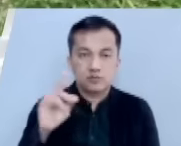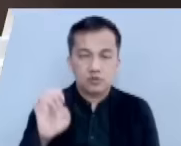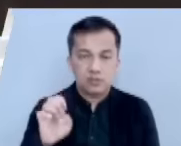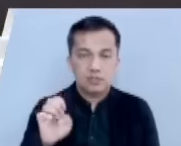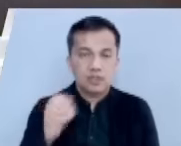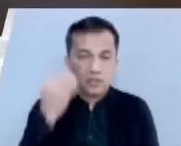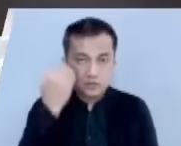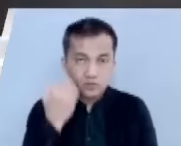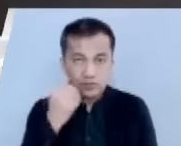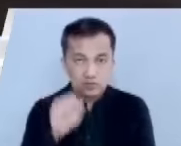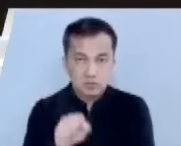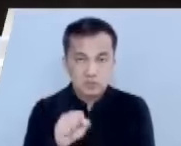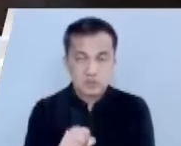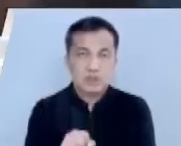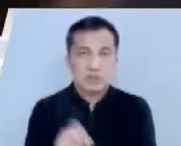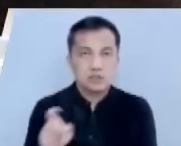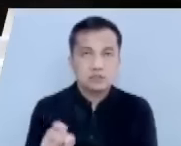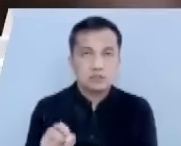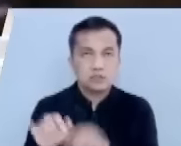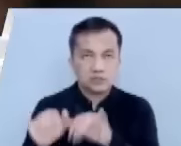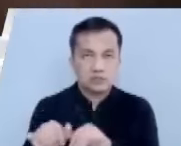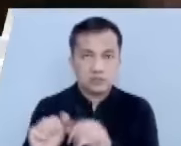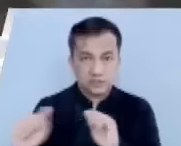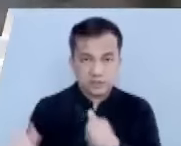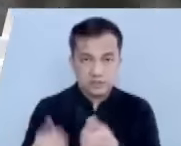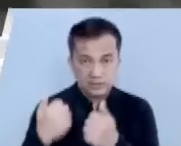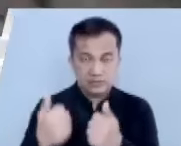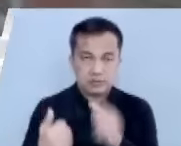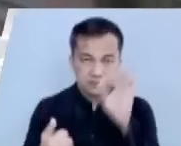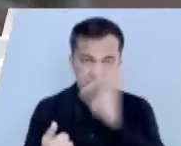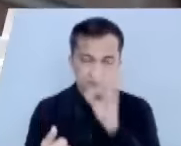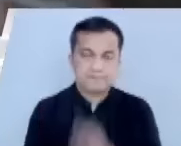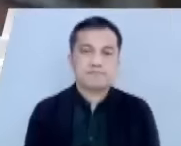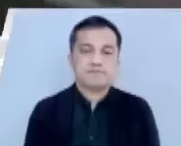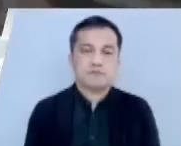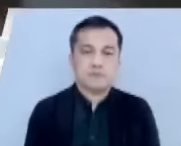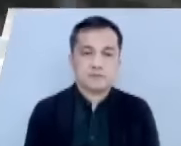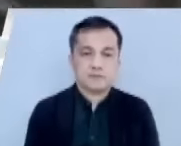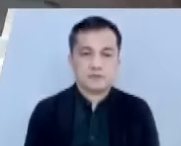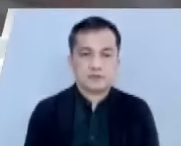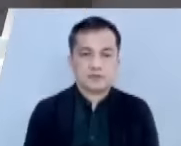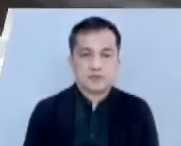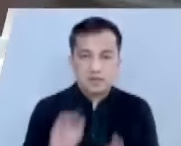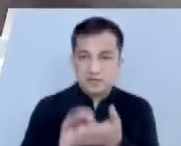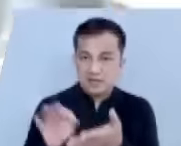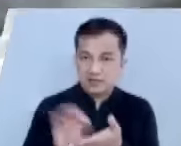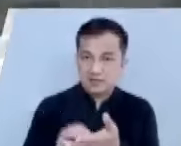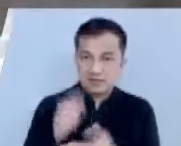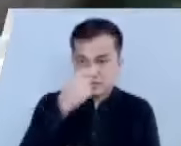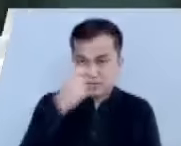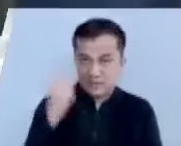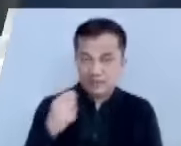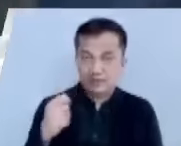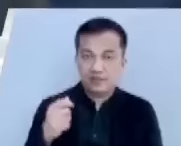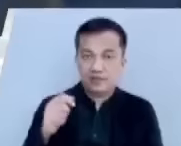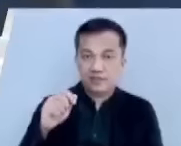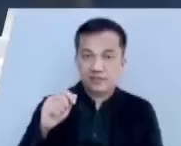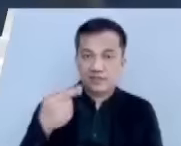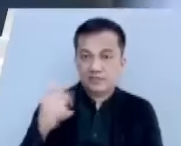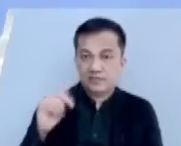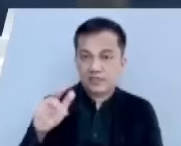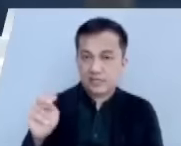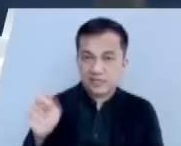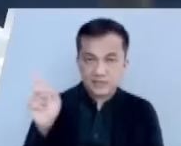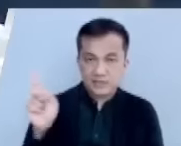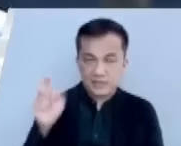sa mga nananatiling hamon sa mga Pilipino. Ang accounting graduate nga na si Gian, nakahanap ng trabaho